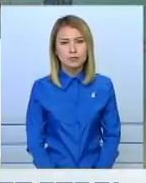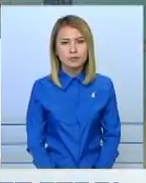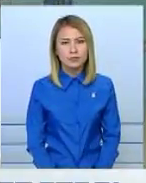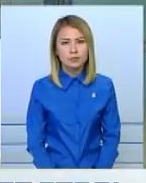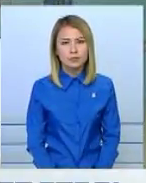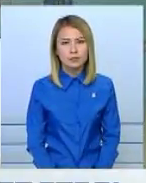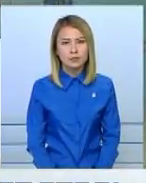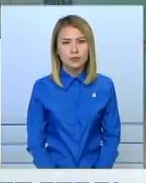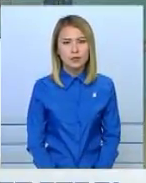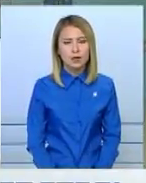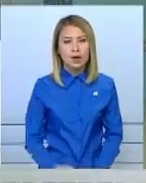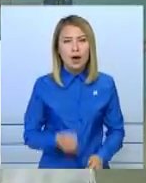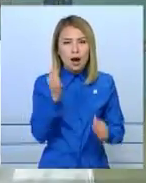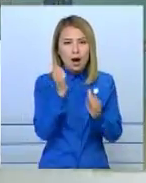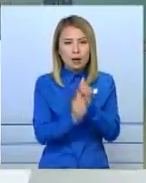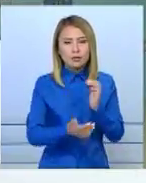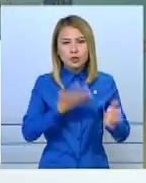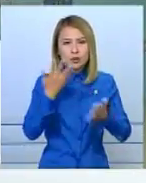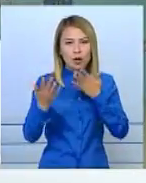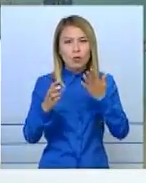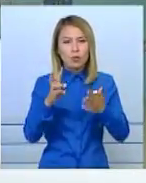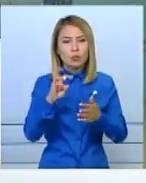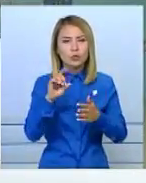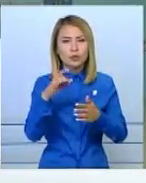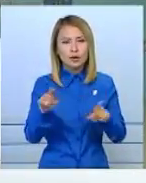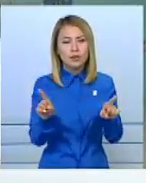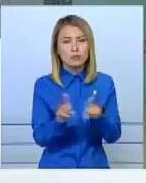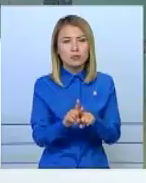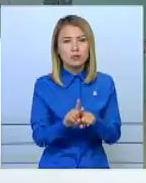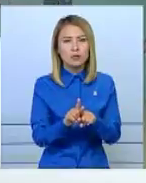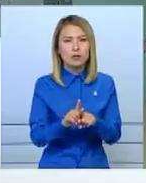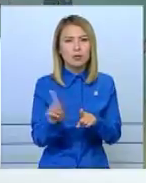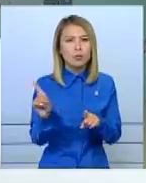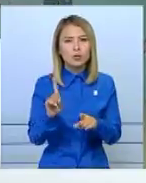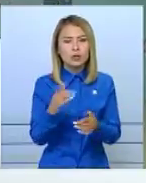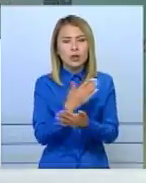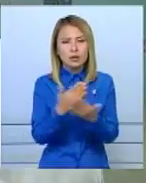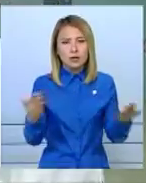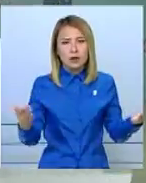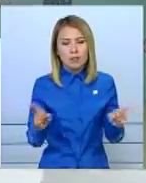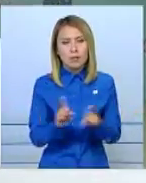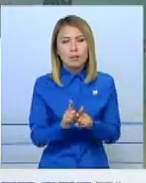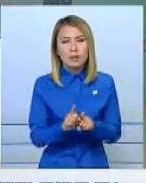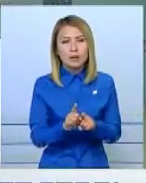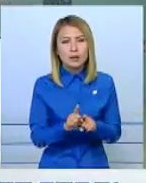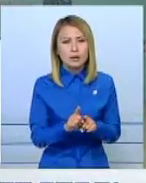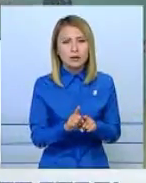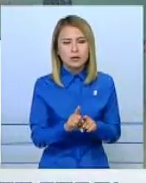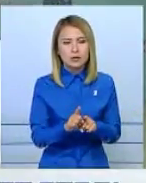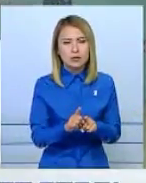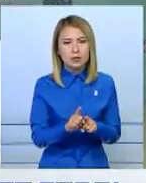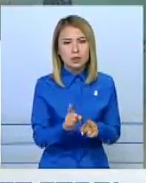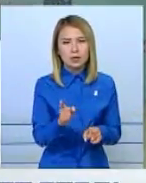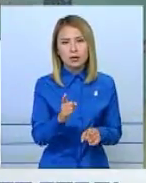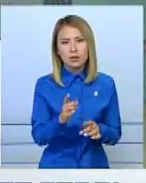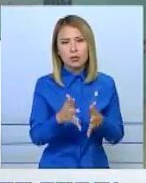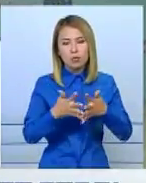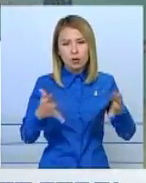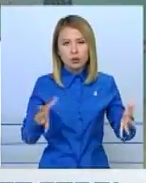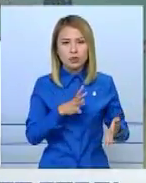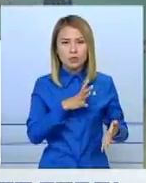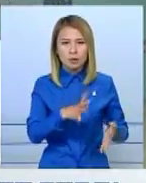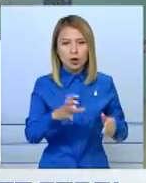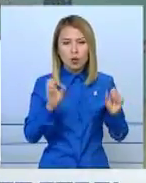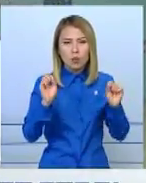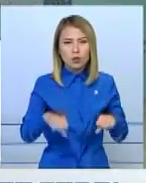Әрбір жәдігер табылған сайын музейдің қорының байы түйетін анық. Соның ішінде осы қазбадан табылған аса құнды жәдігер деп айтсақ